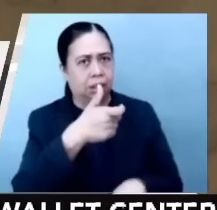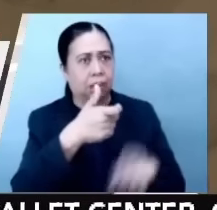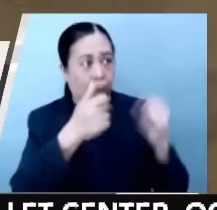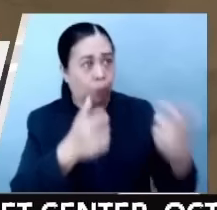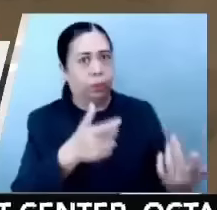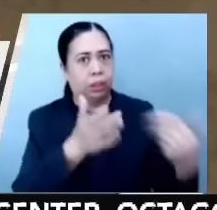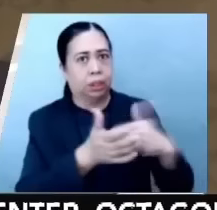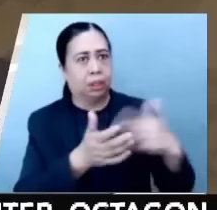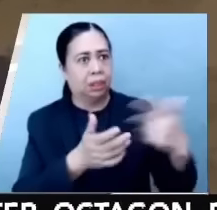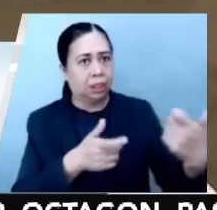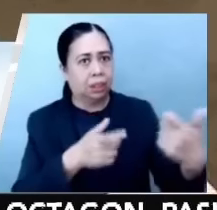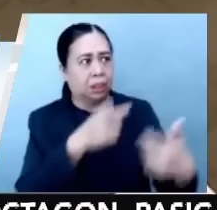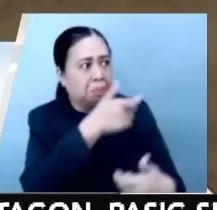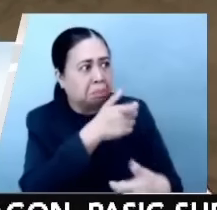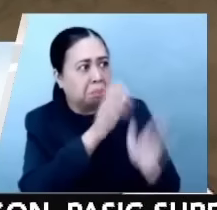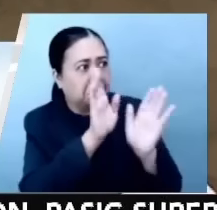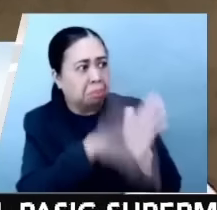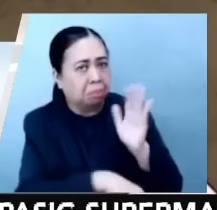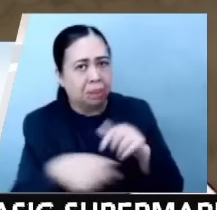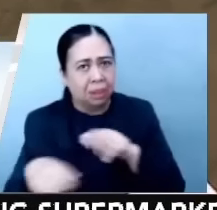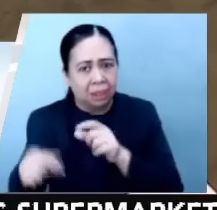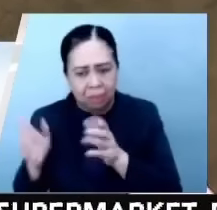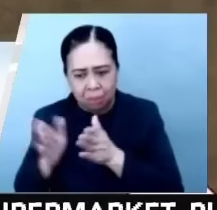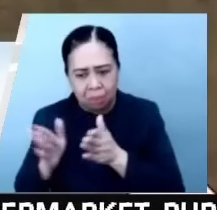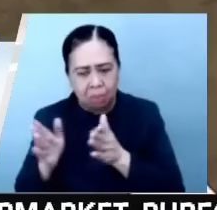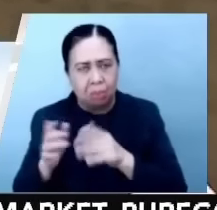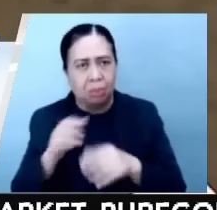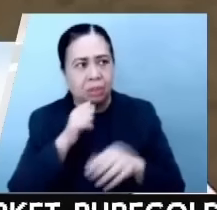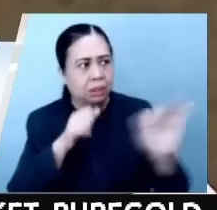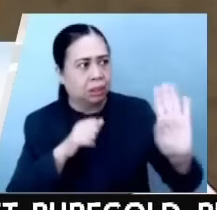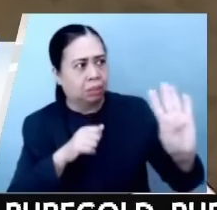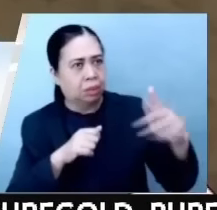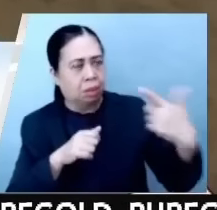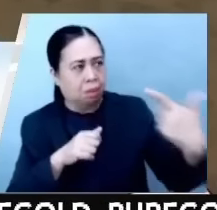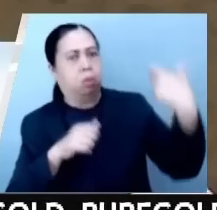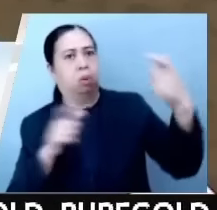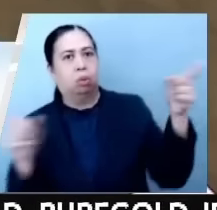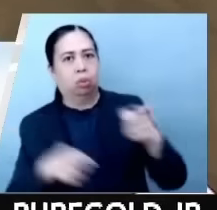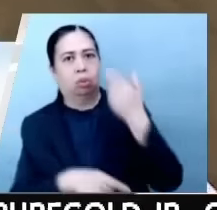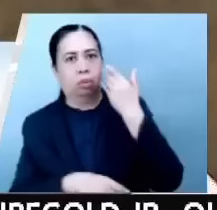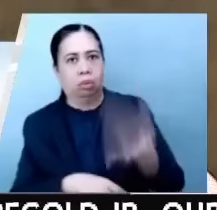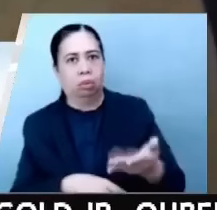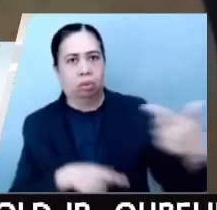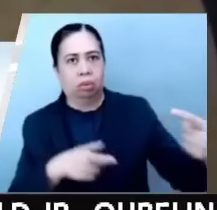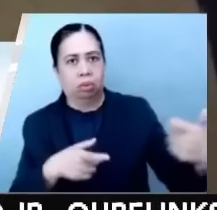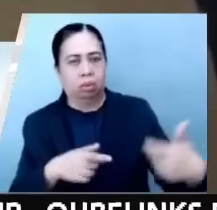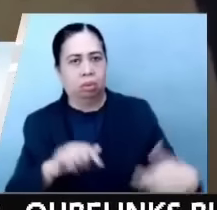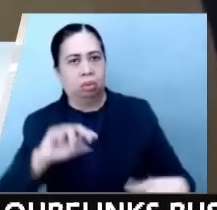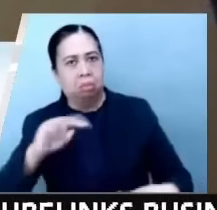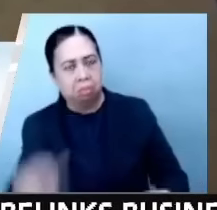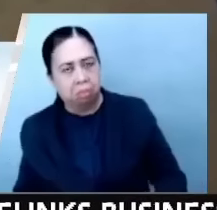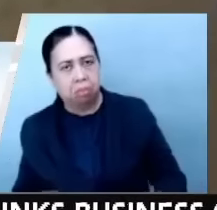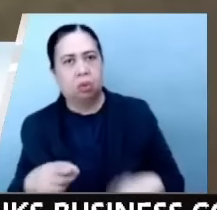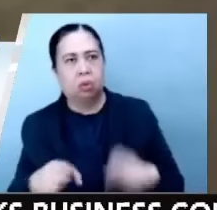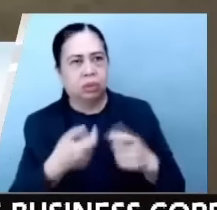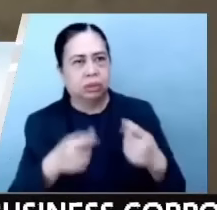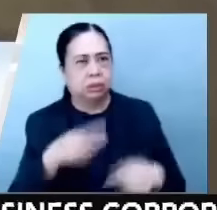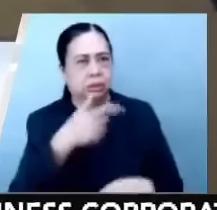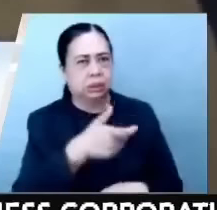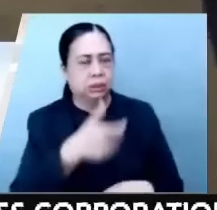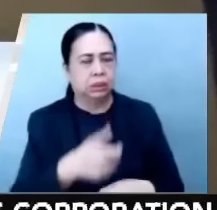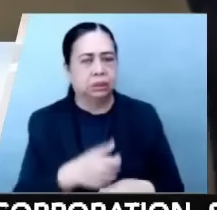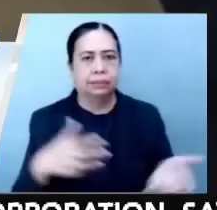ng naim namin eh hindi naman ganon kagaya ng portip na isang putok mo pa lang eh tutumba na yung tao. Nakatakdang sampahan ng kasong